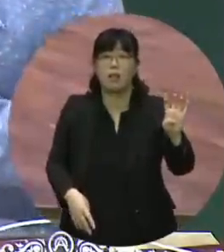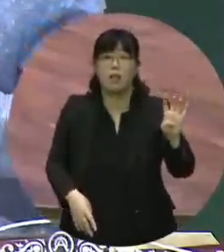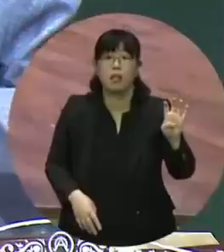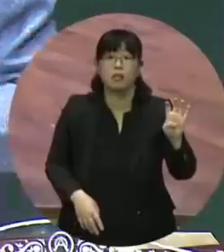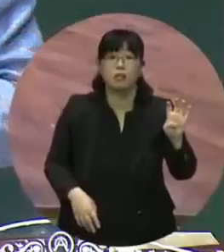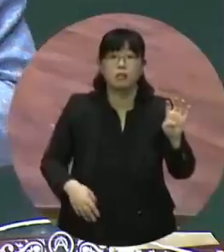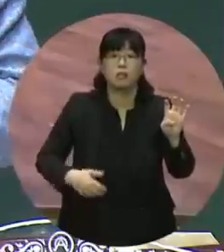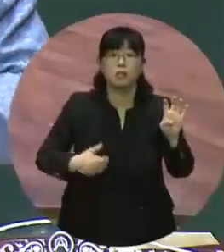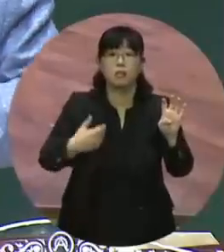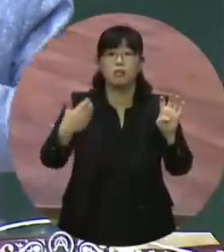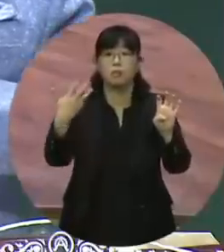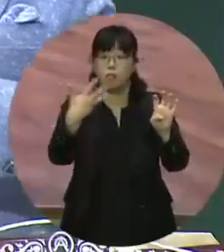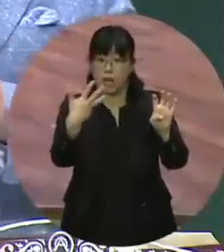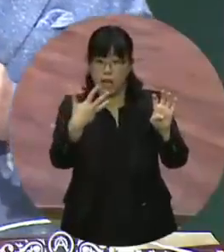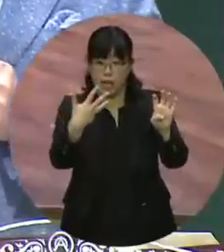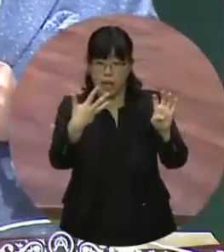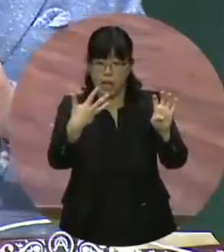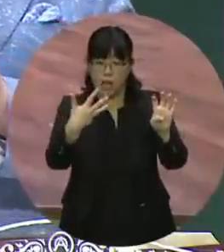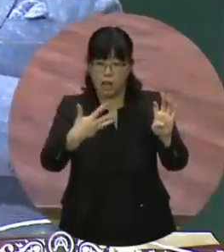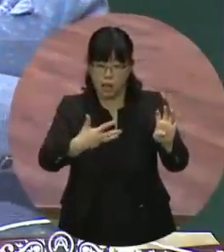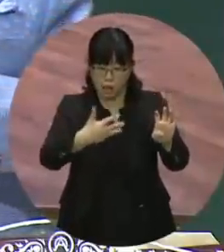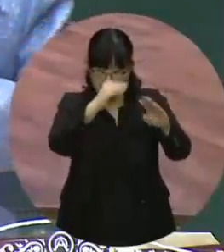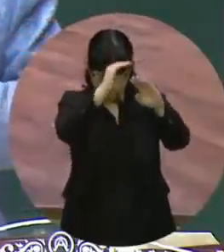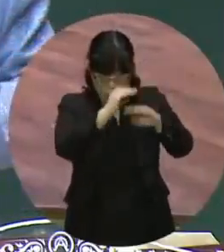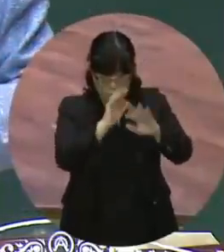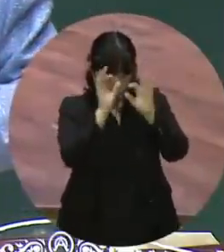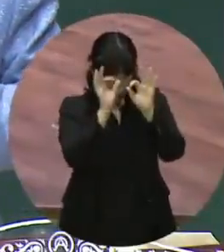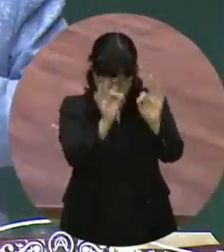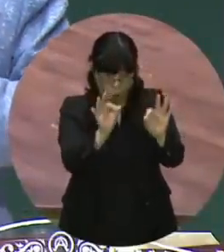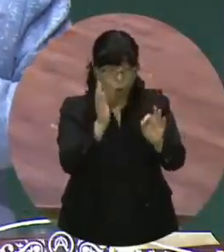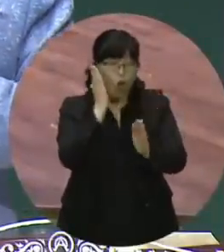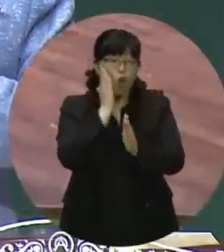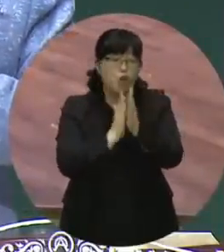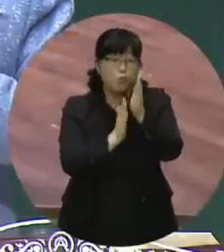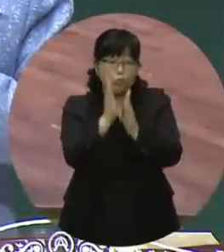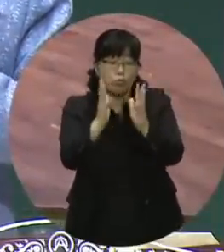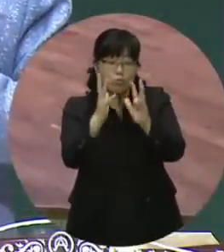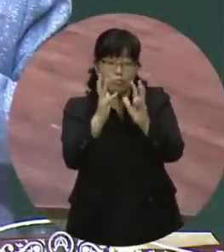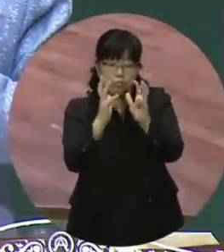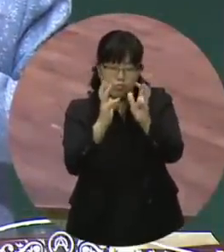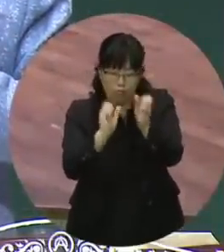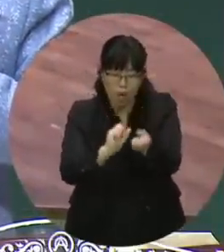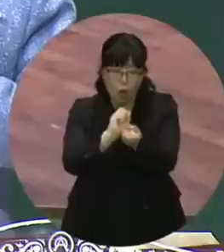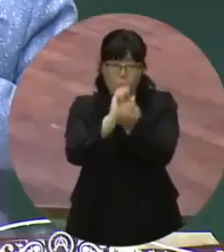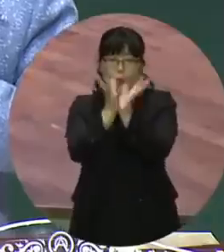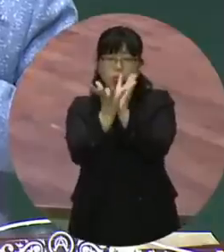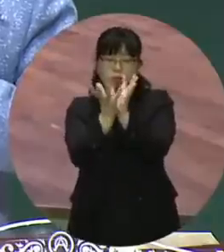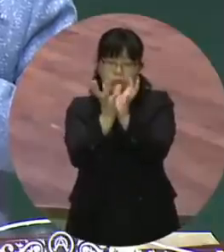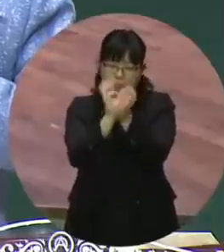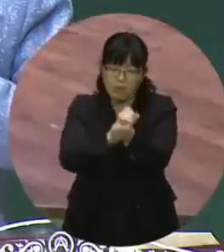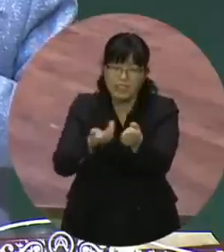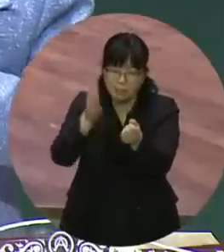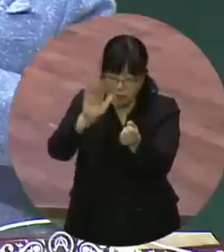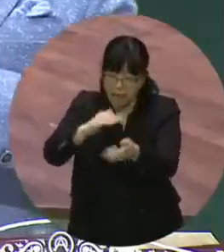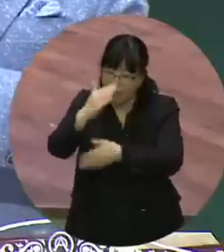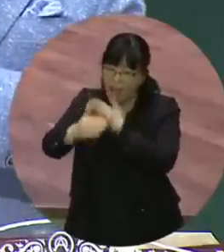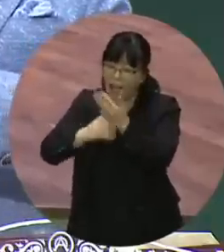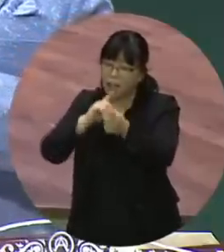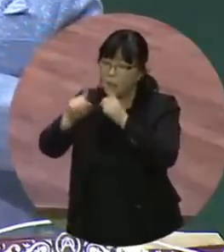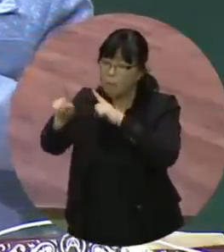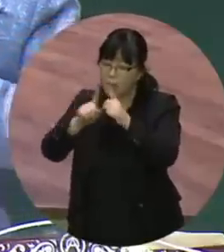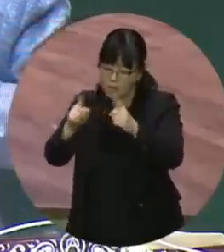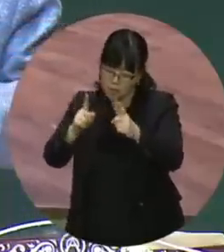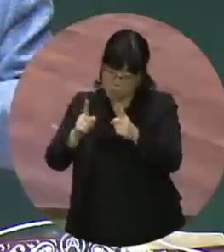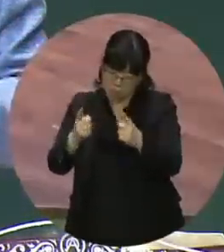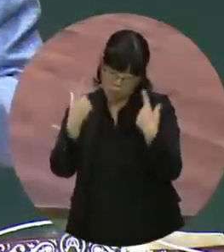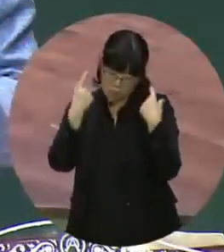풀은 마르고 꽃은 시드나. 나 여호와의 말씀은 영원히 서리라. 세상 것